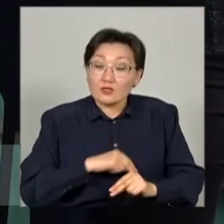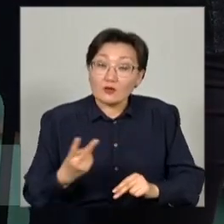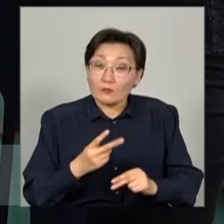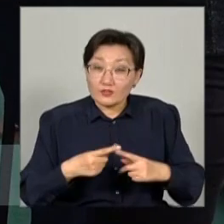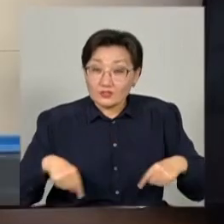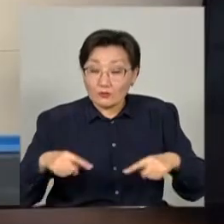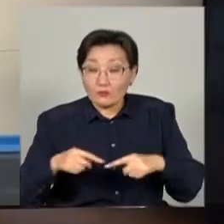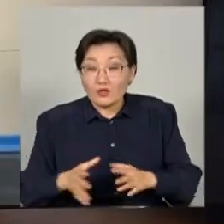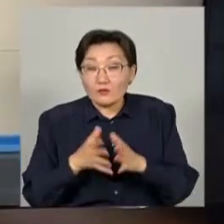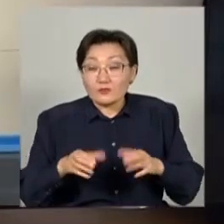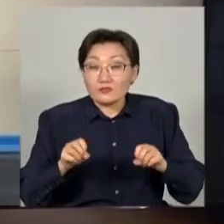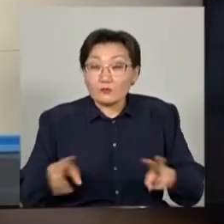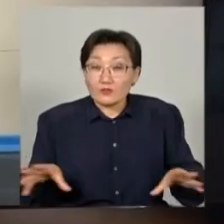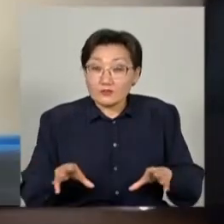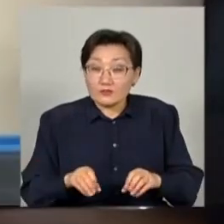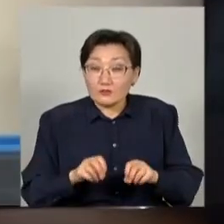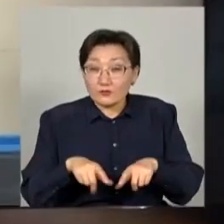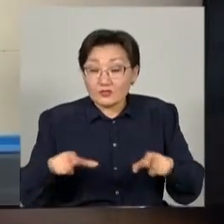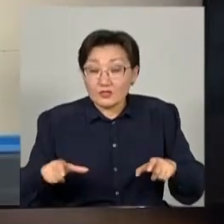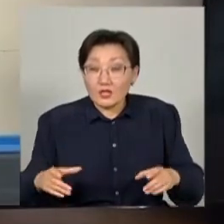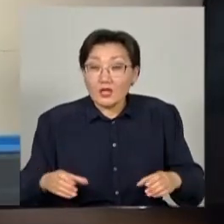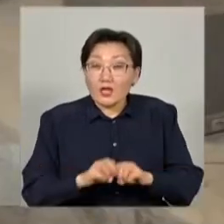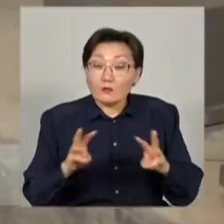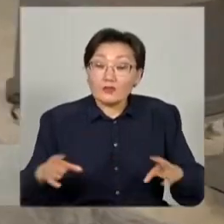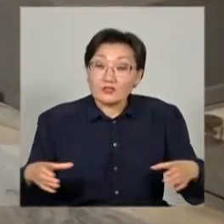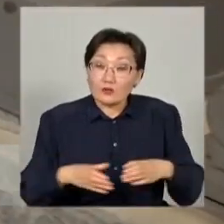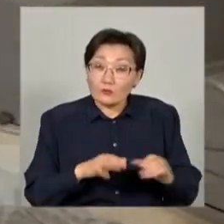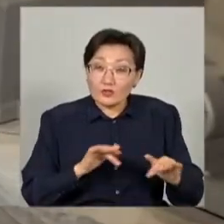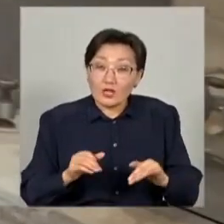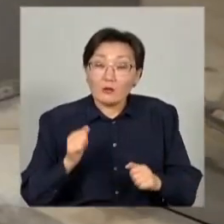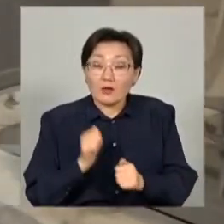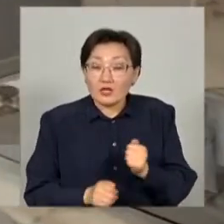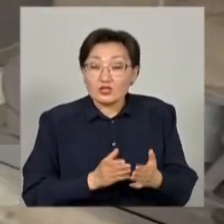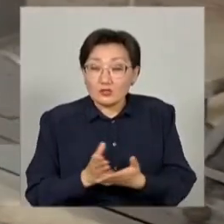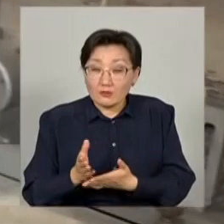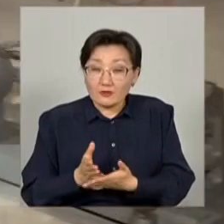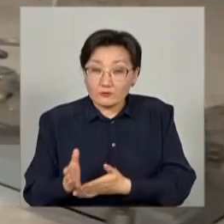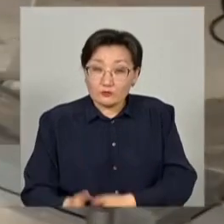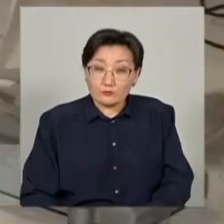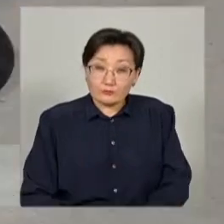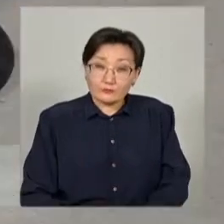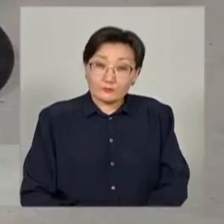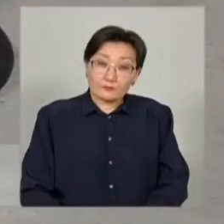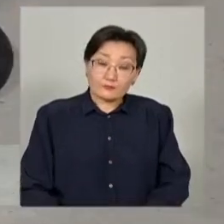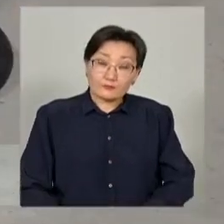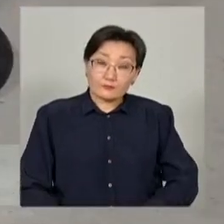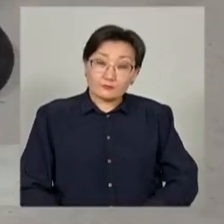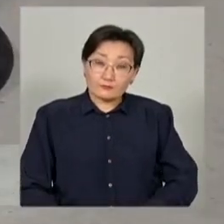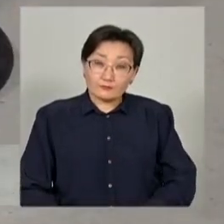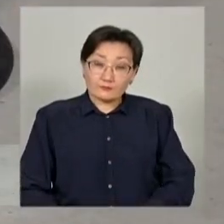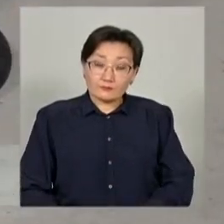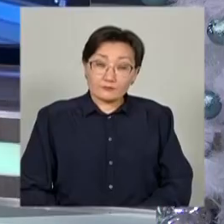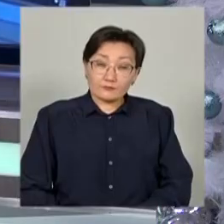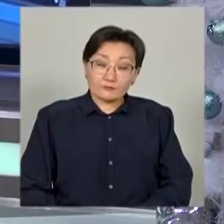организаций, расширить профиль сотрудников и обеспечить комплексные меры по каждому направлению. Рустам Аралбаев, Сагындык Нарыков, телеканал Алматы.